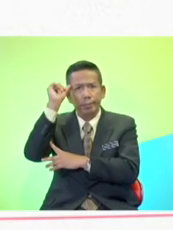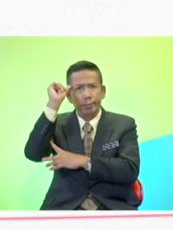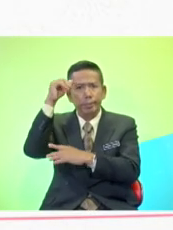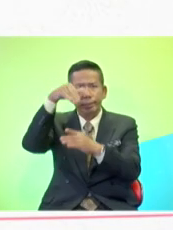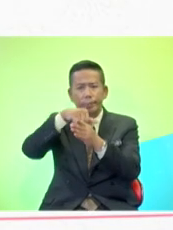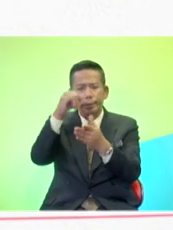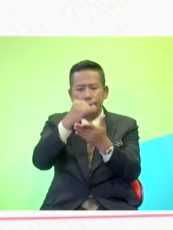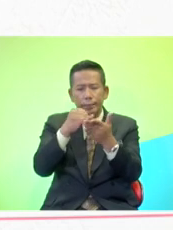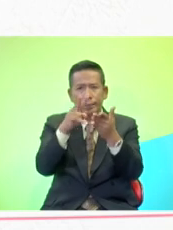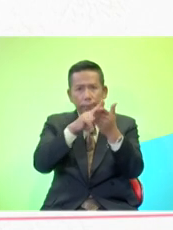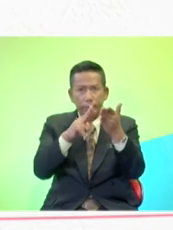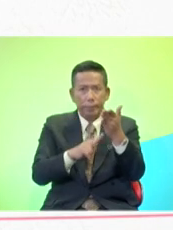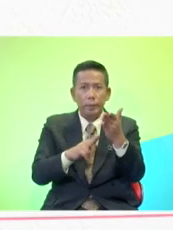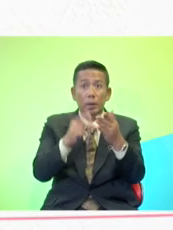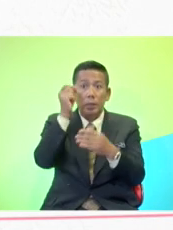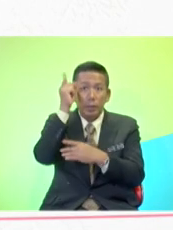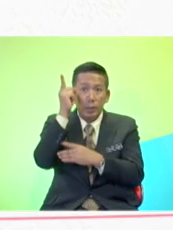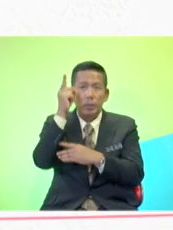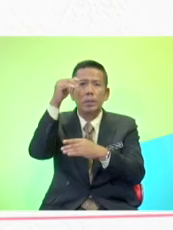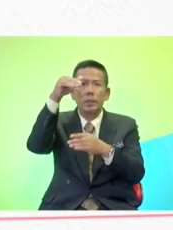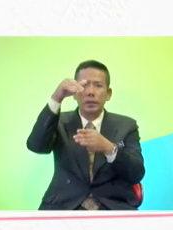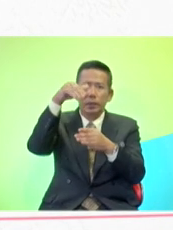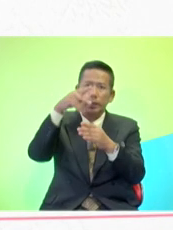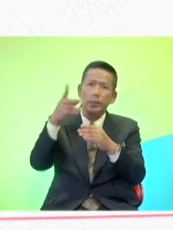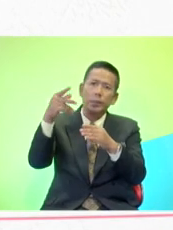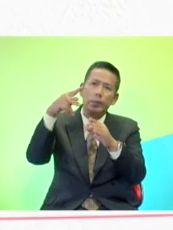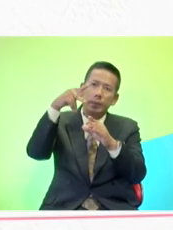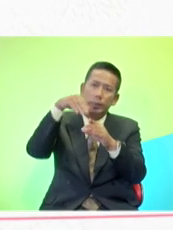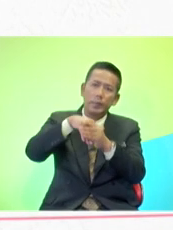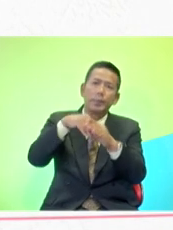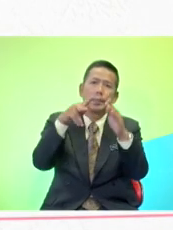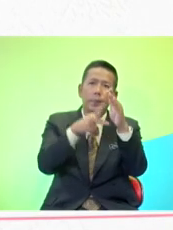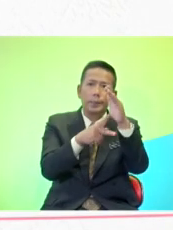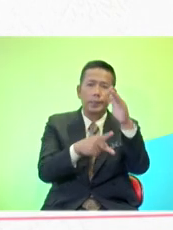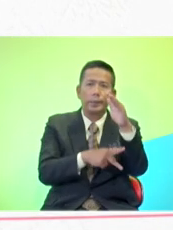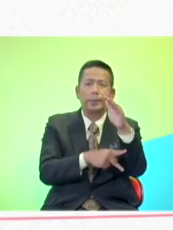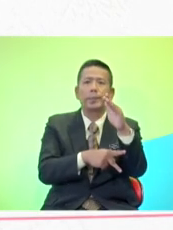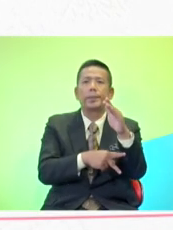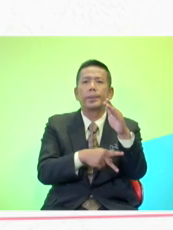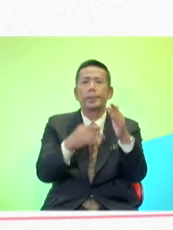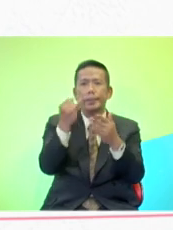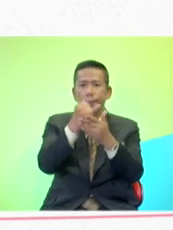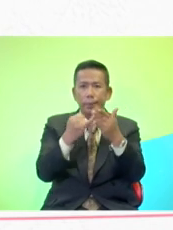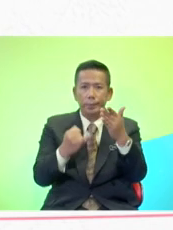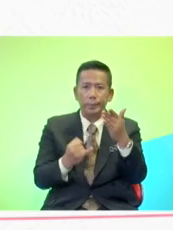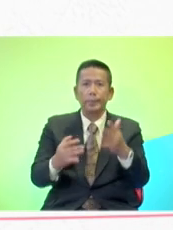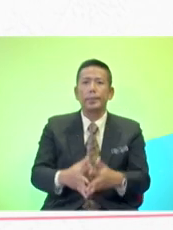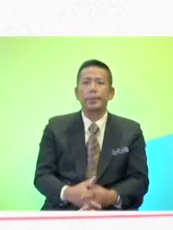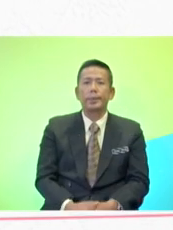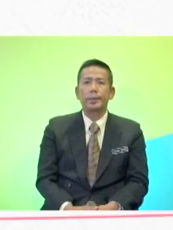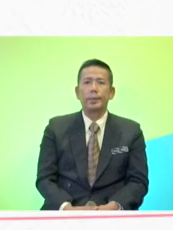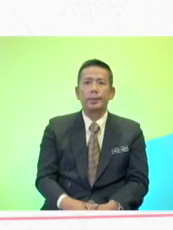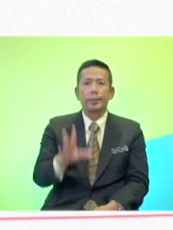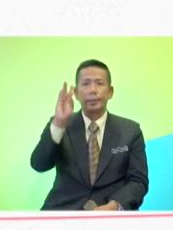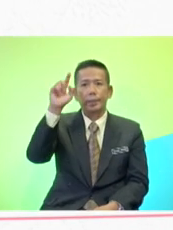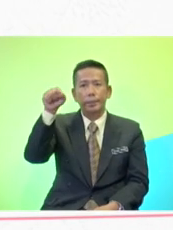yaitu pemahaman terhadap prinsip seni ukiran ya mana Di dalam SK Untuk persepsi 7.1 ini